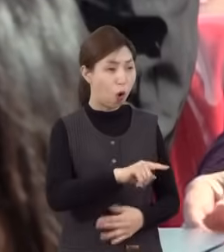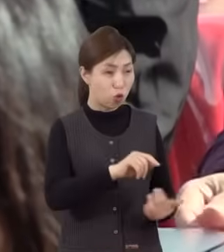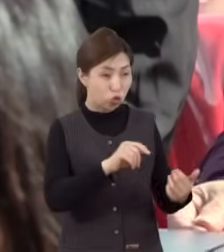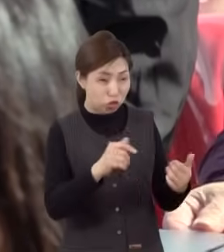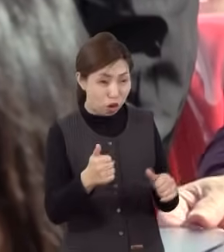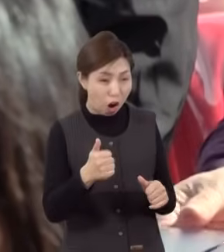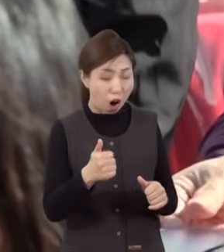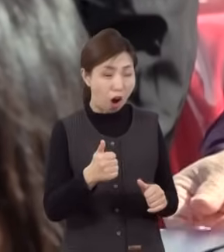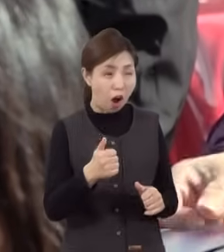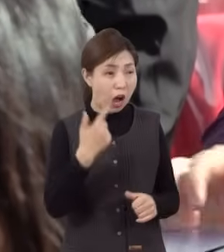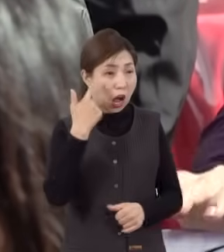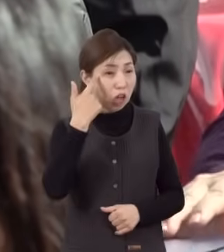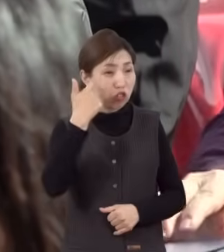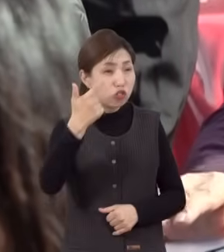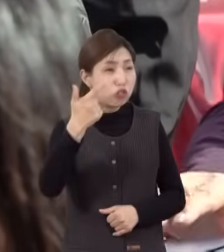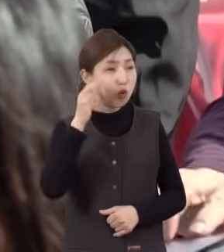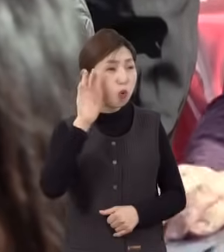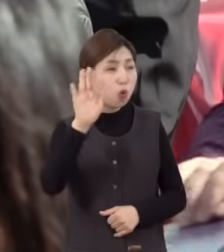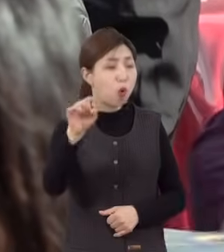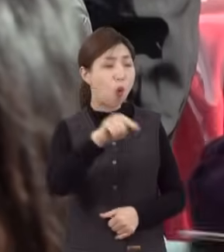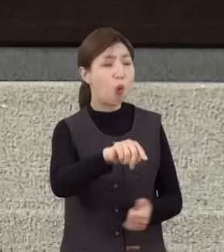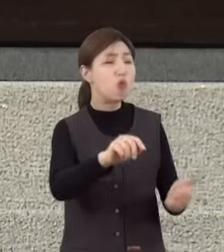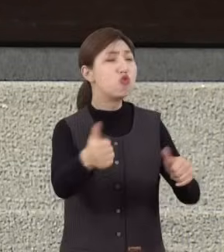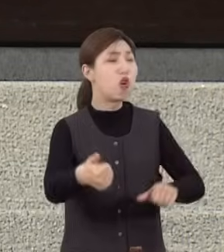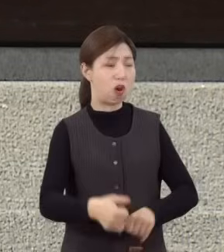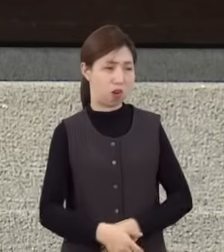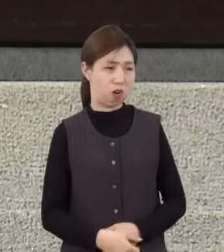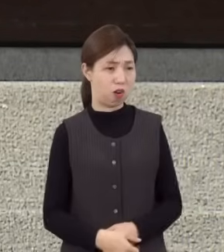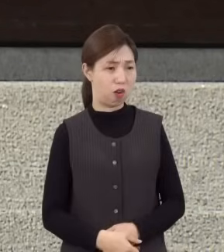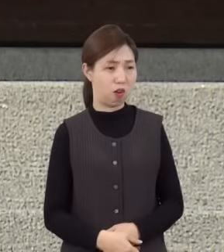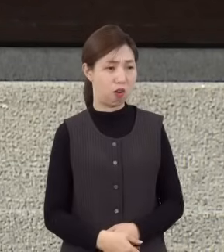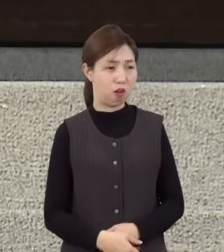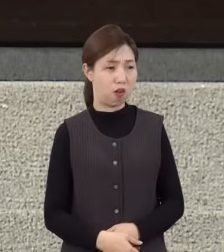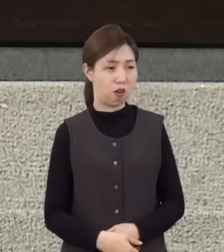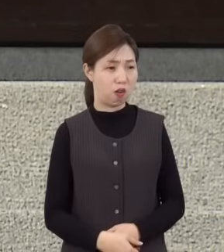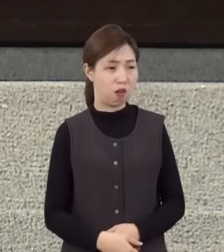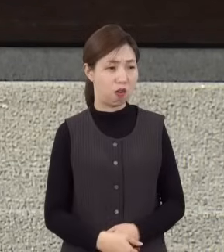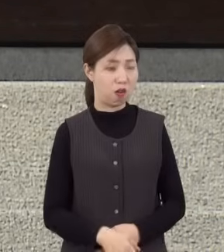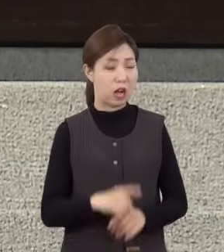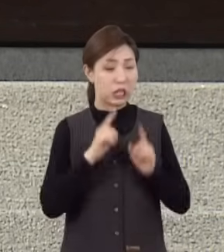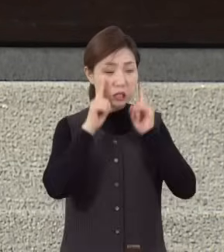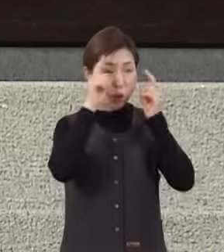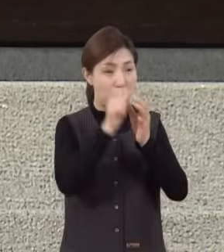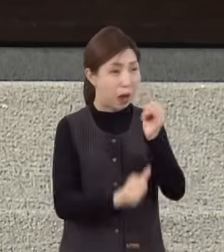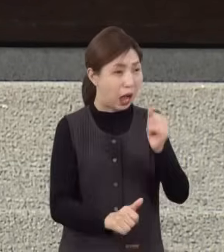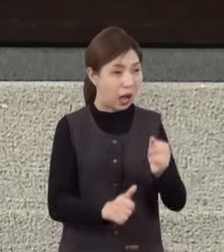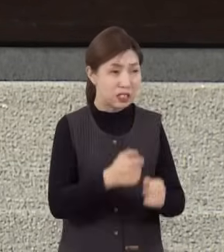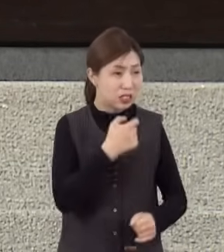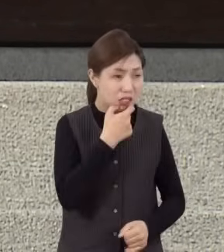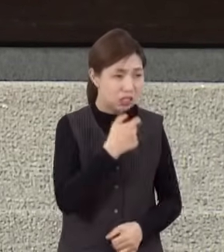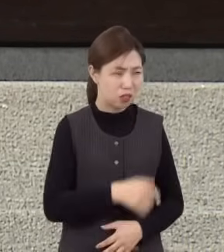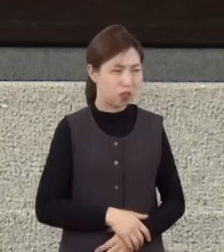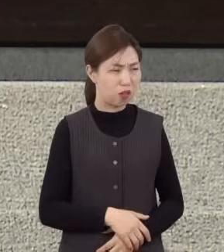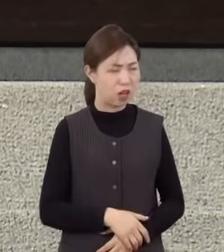지옥에 떨어집니다. 며칠밖에 안 남았습니다. 6일밖에 안 남았습니다. 또 곰곰이 생각해보니까